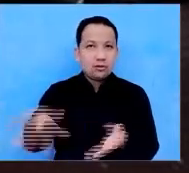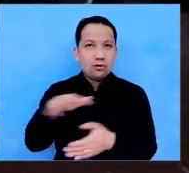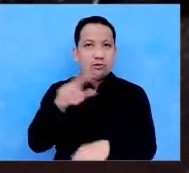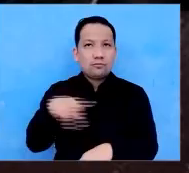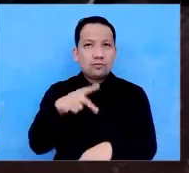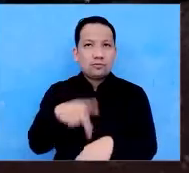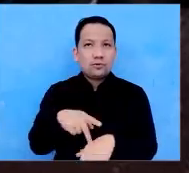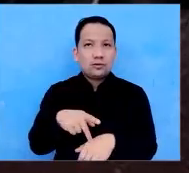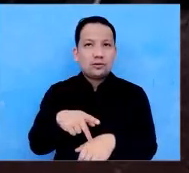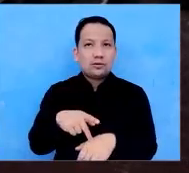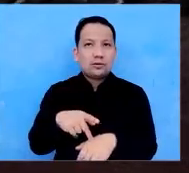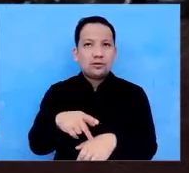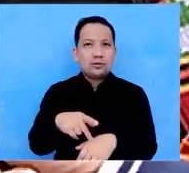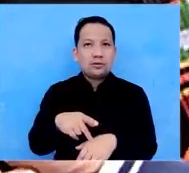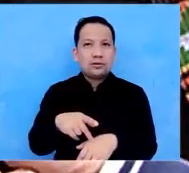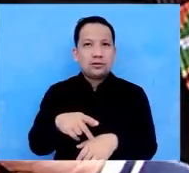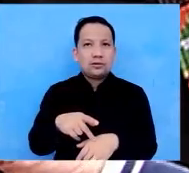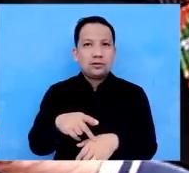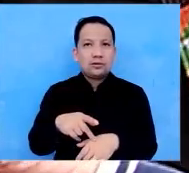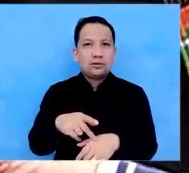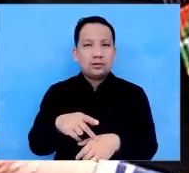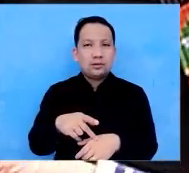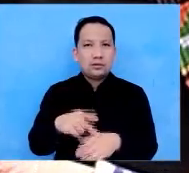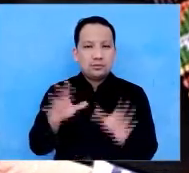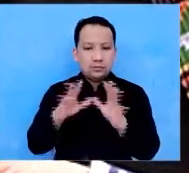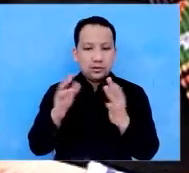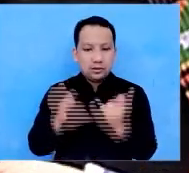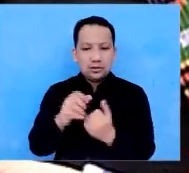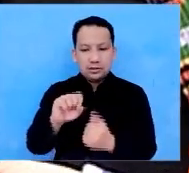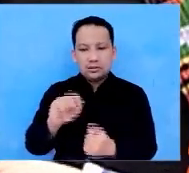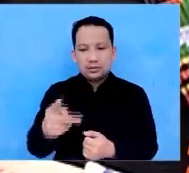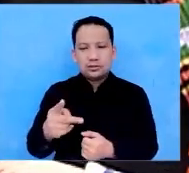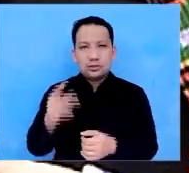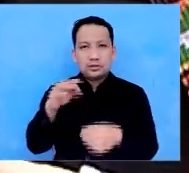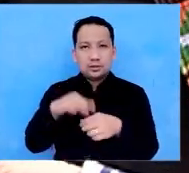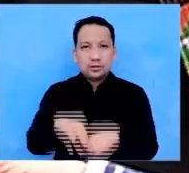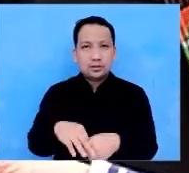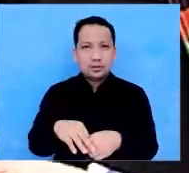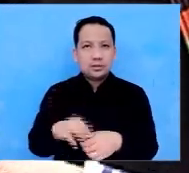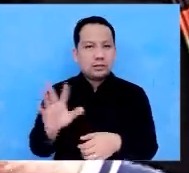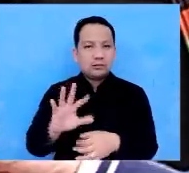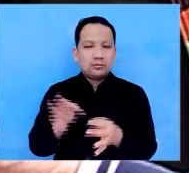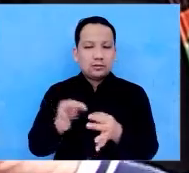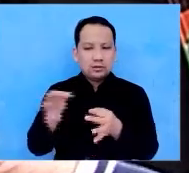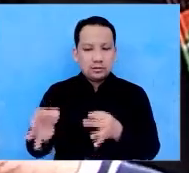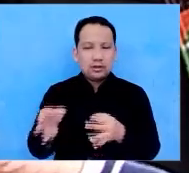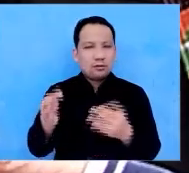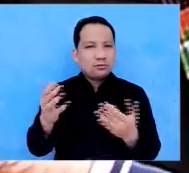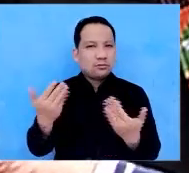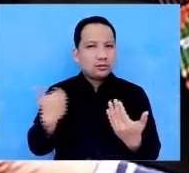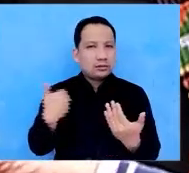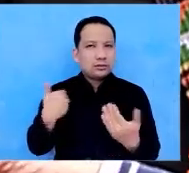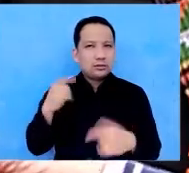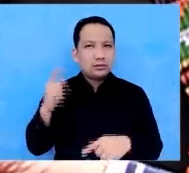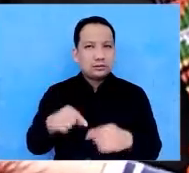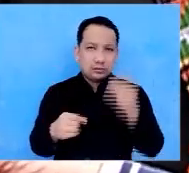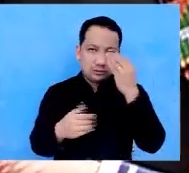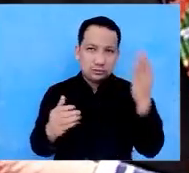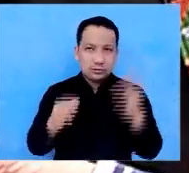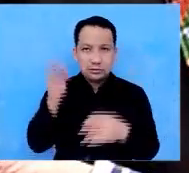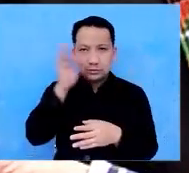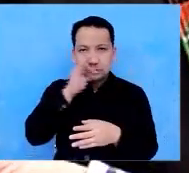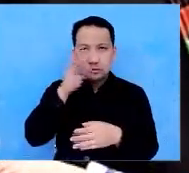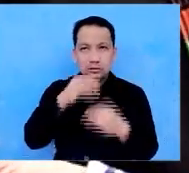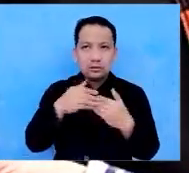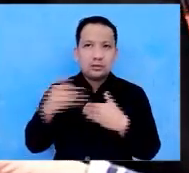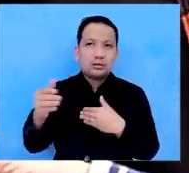sa barangay at SK elections. Alam niyo po hindi pa natin pinag-uusapan yung extension sapagkat una, alam niyo naman ang mga Pilipino,